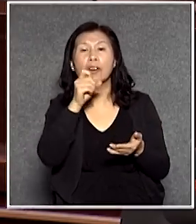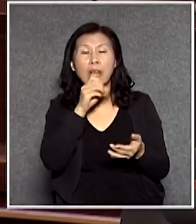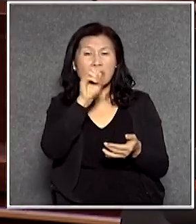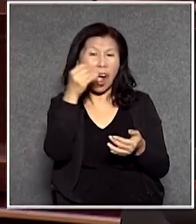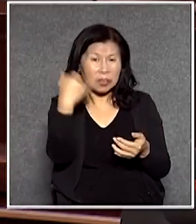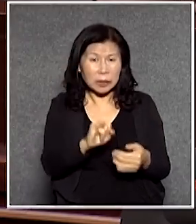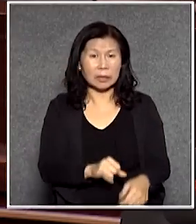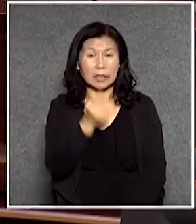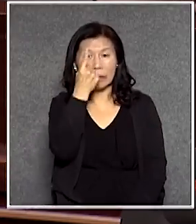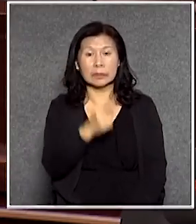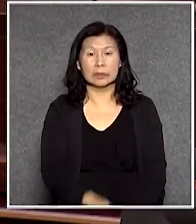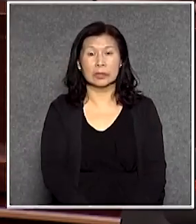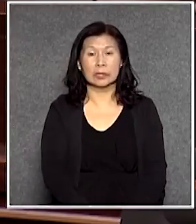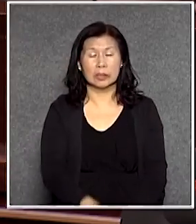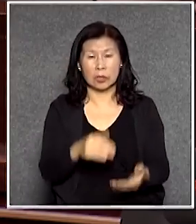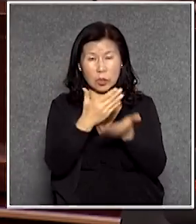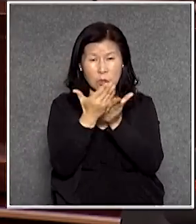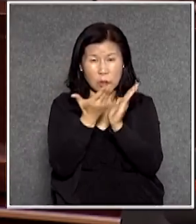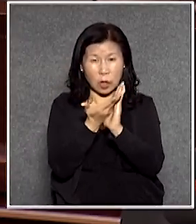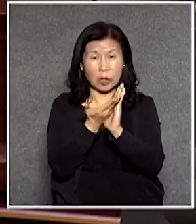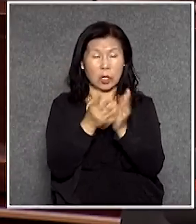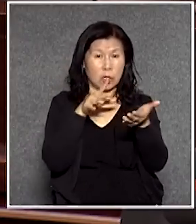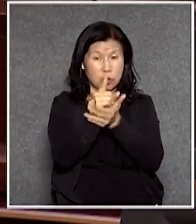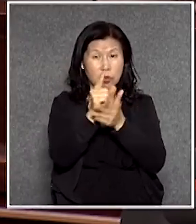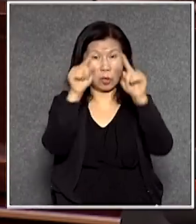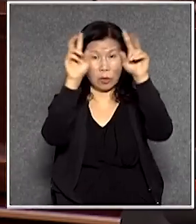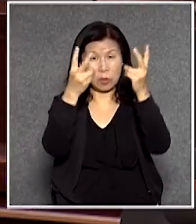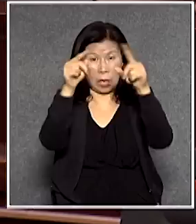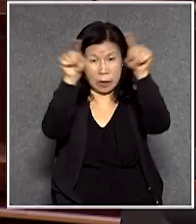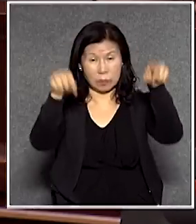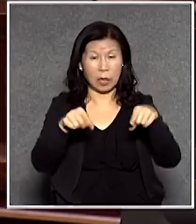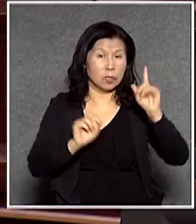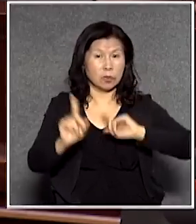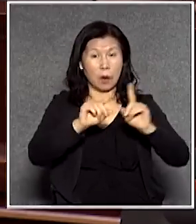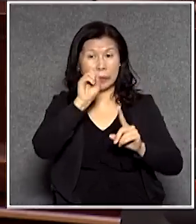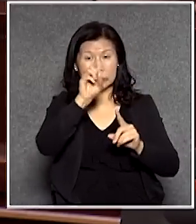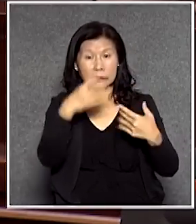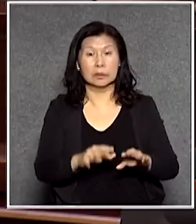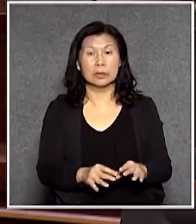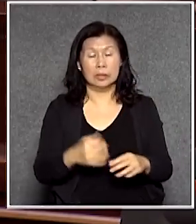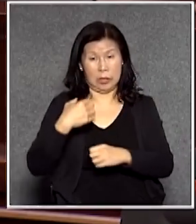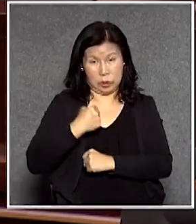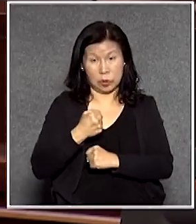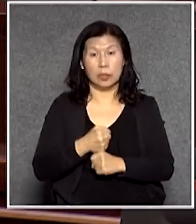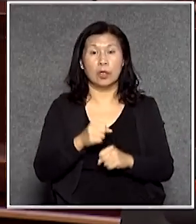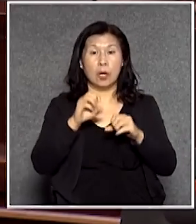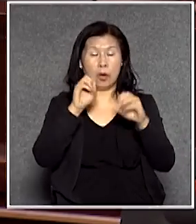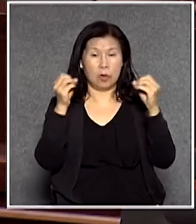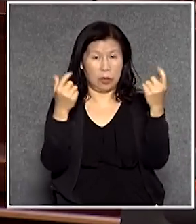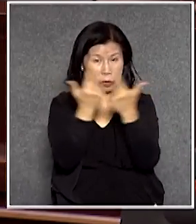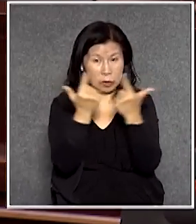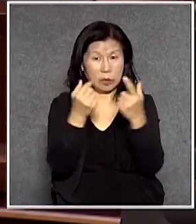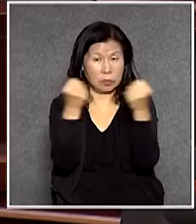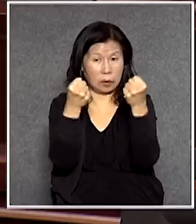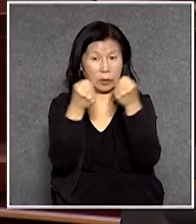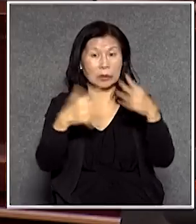得。但是上述这样的专题似乎不是随便讲下。建军宣战，在很多